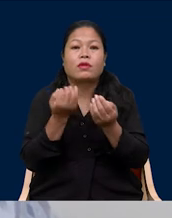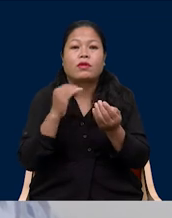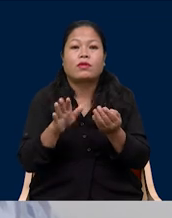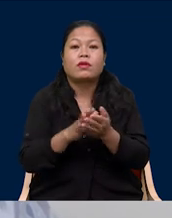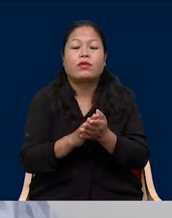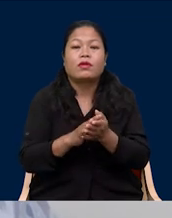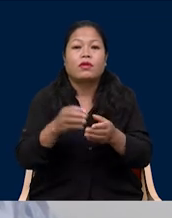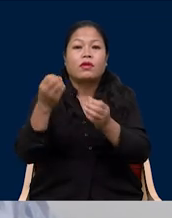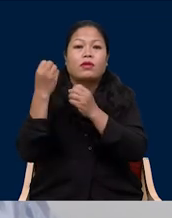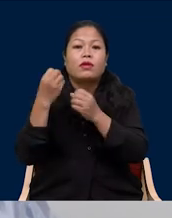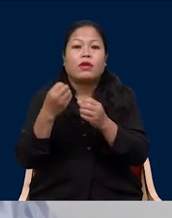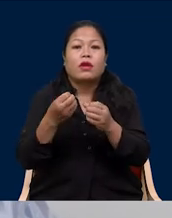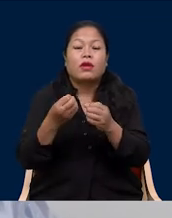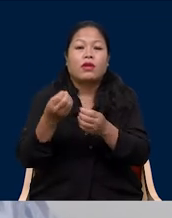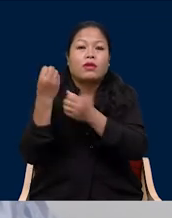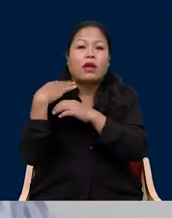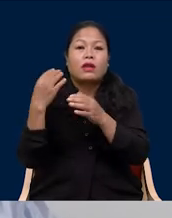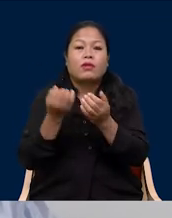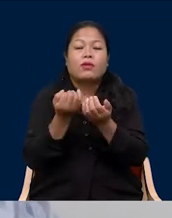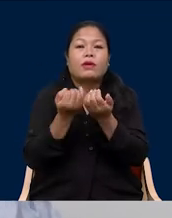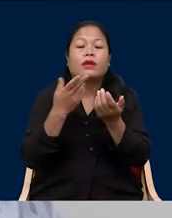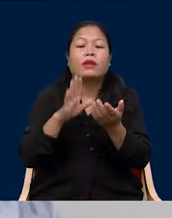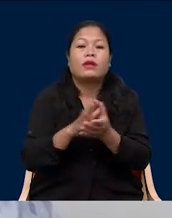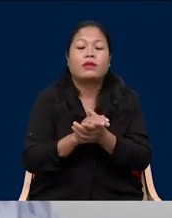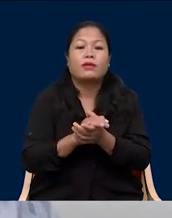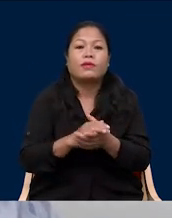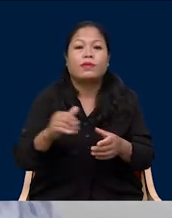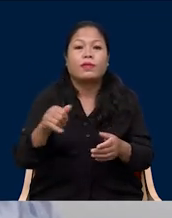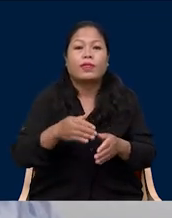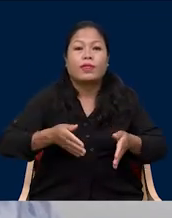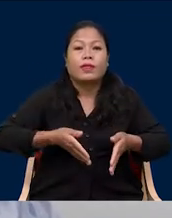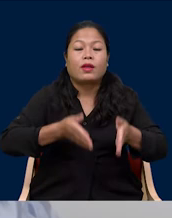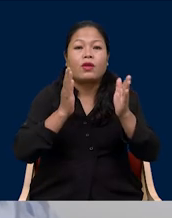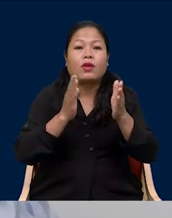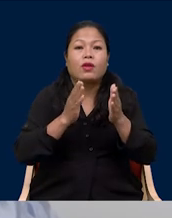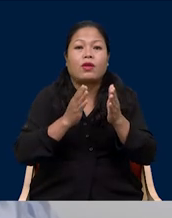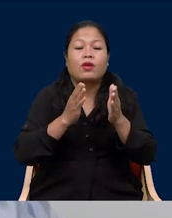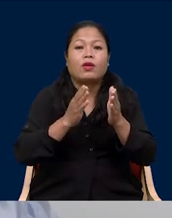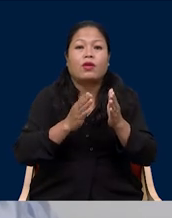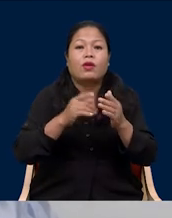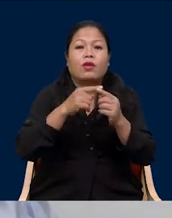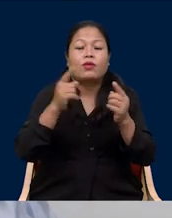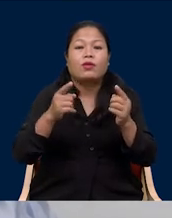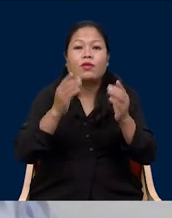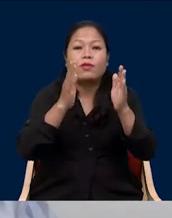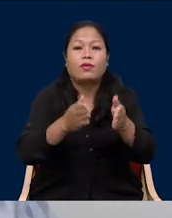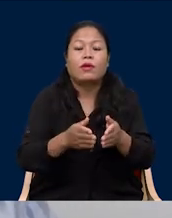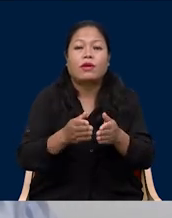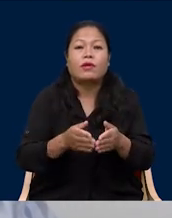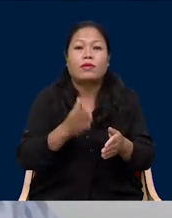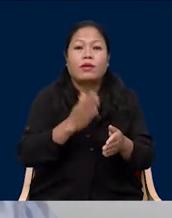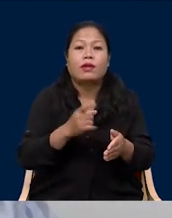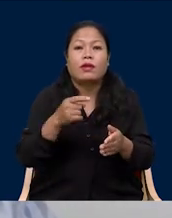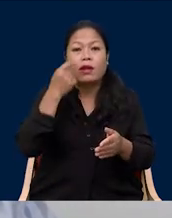जस्तै इम्प्लिमेन्टेसनमा के छ त कार्यान्वयनमा भन्ने नै हो. अब कार्यान्वयनको लागि तपाईँले रोड कोप 26